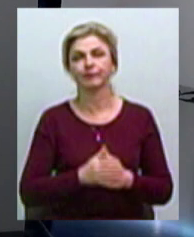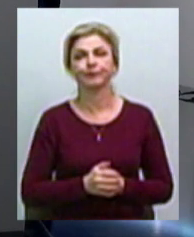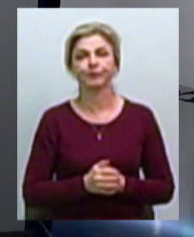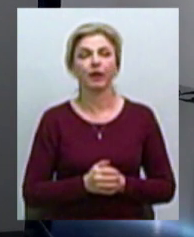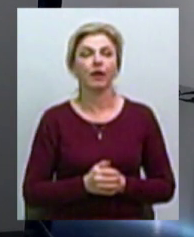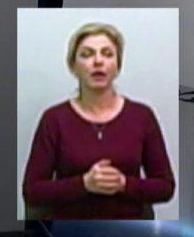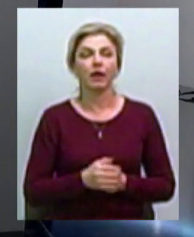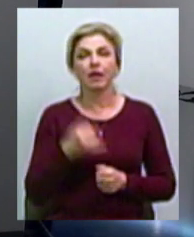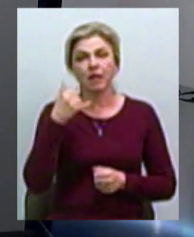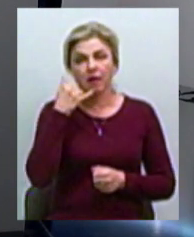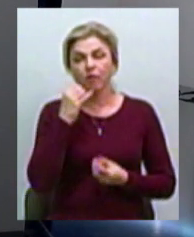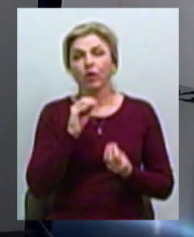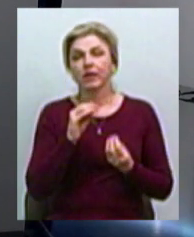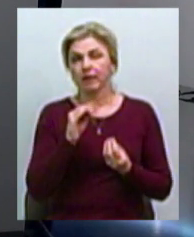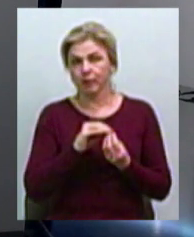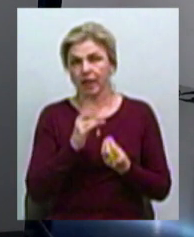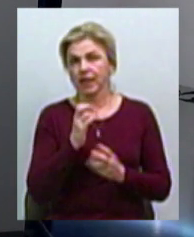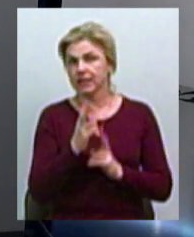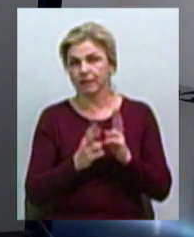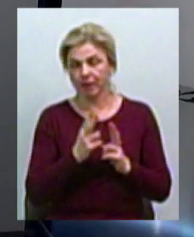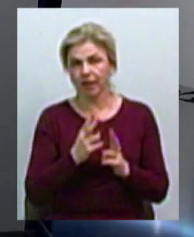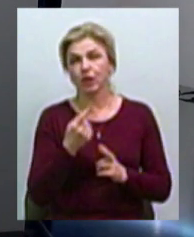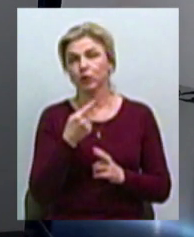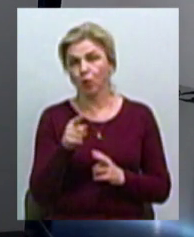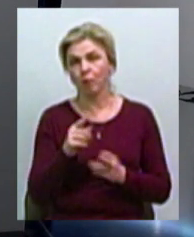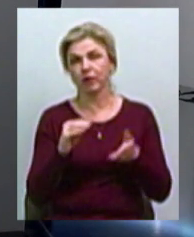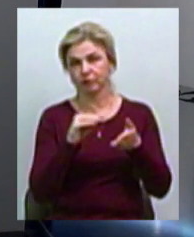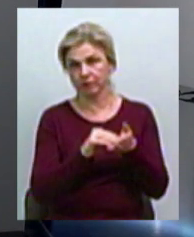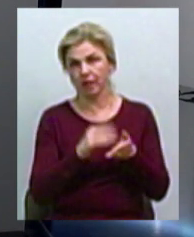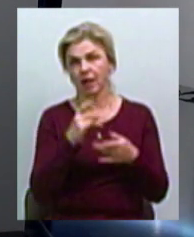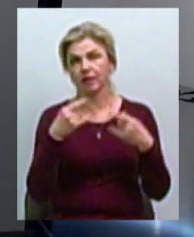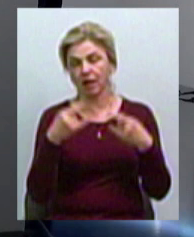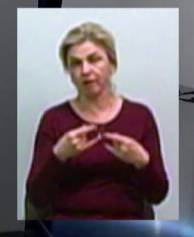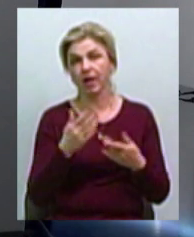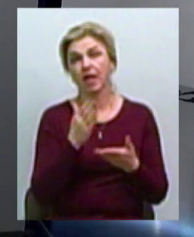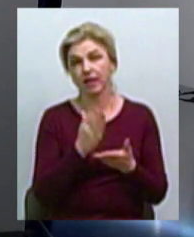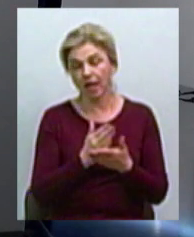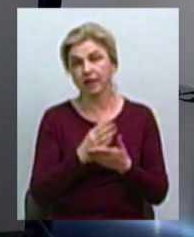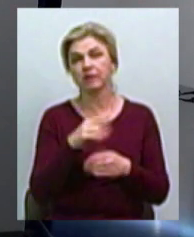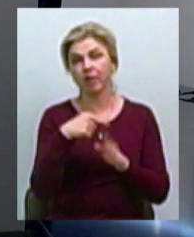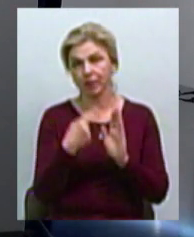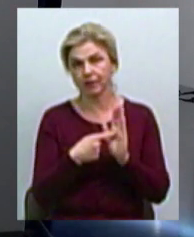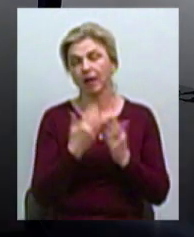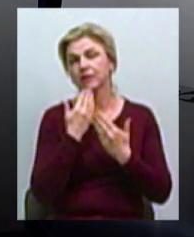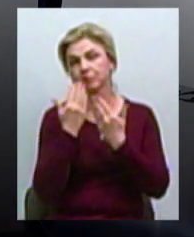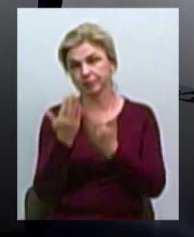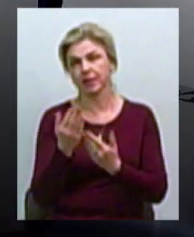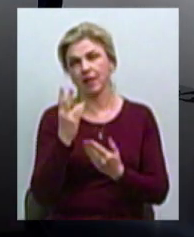Телефон в студії незмінний 76-92-33. Якщо є запитання, побажання, будь ласка, телефонуйте. У вас близько 25 хвилин для цього